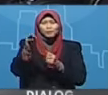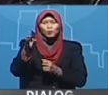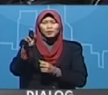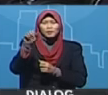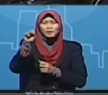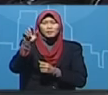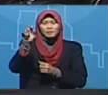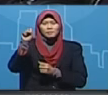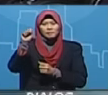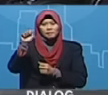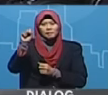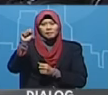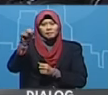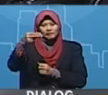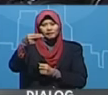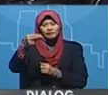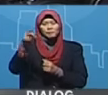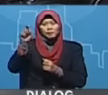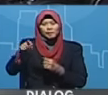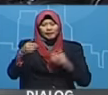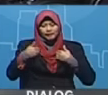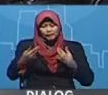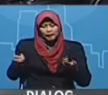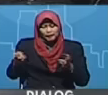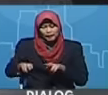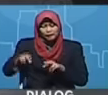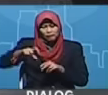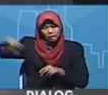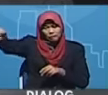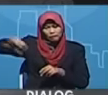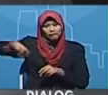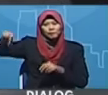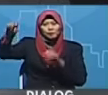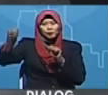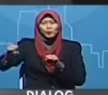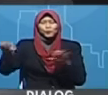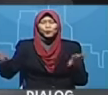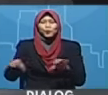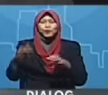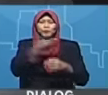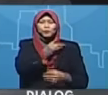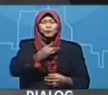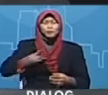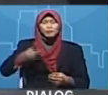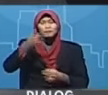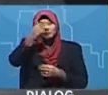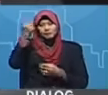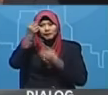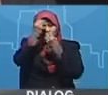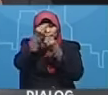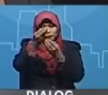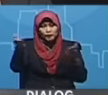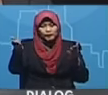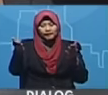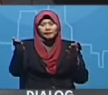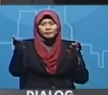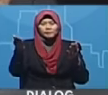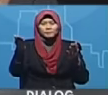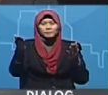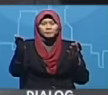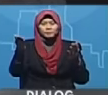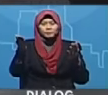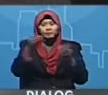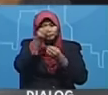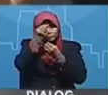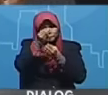ada muasasah kena buat perjanjian dengan agent yang berminat juga untuk buat umrah. Sebab dimaklumkan kepada apa ni